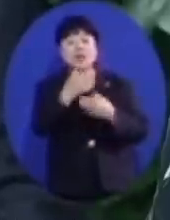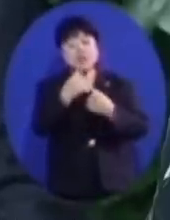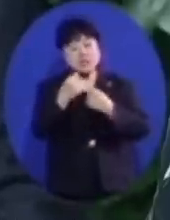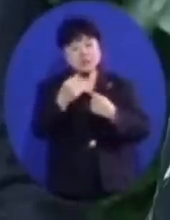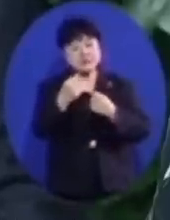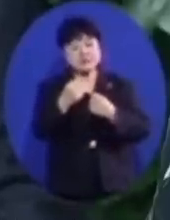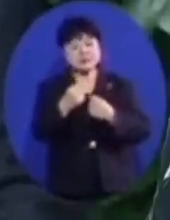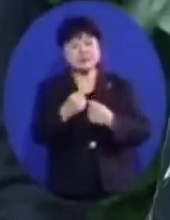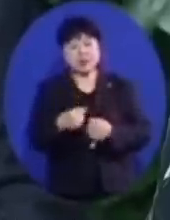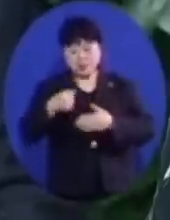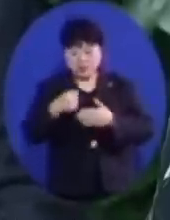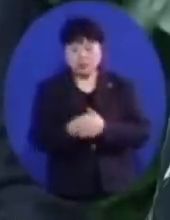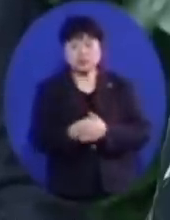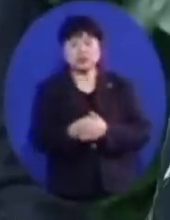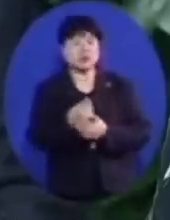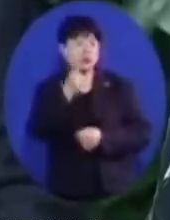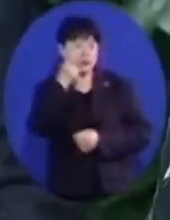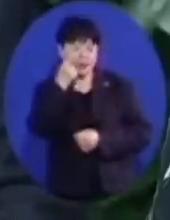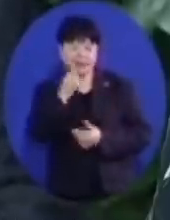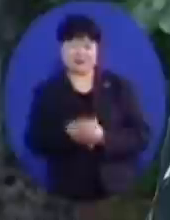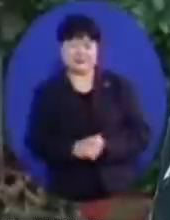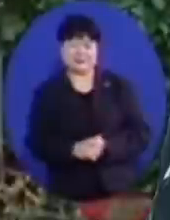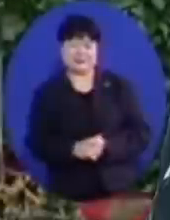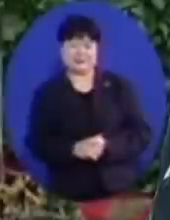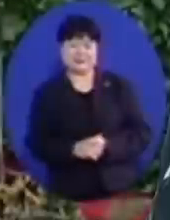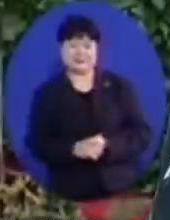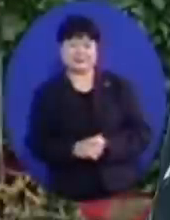힘으로 결단으로 되지가 않습니다